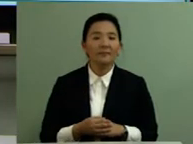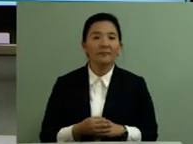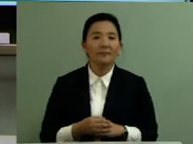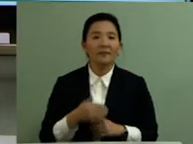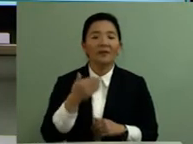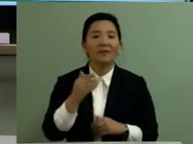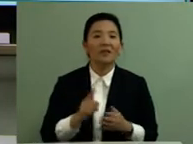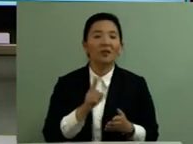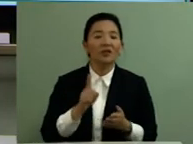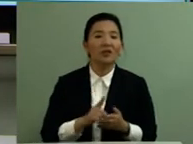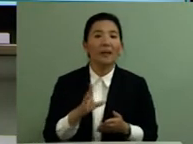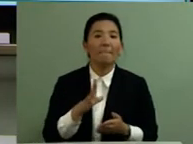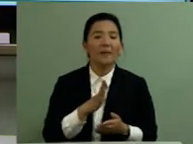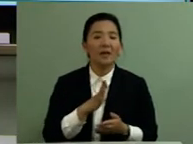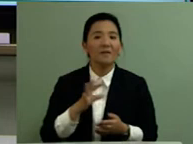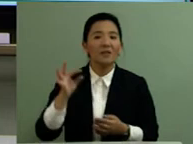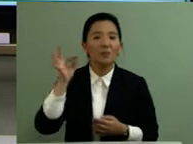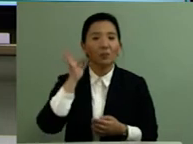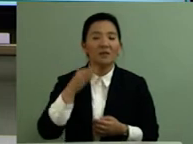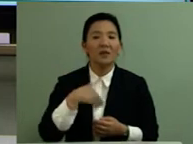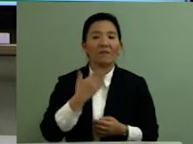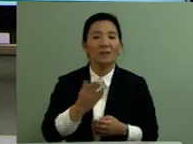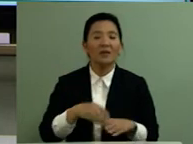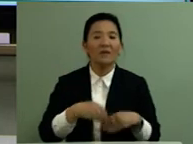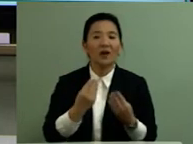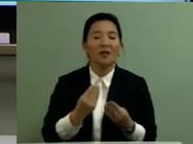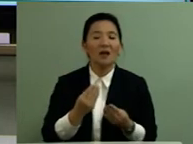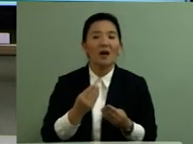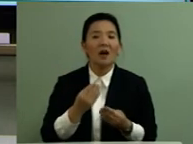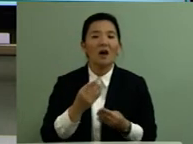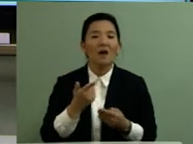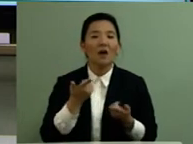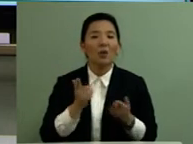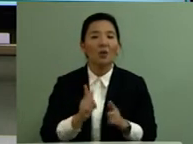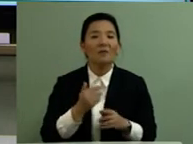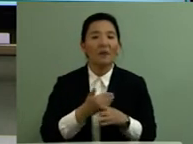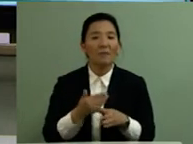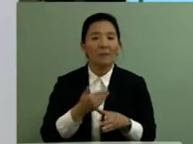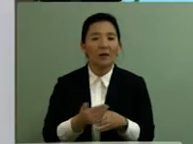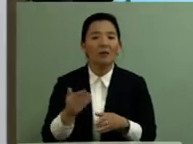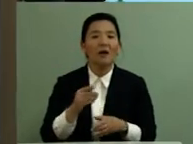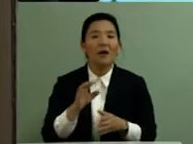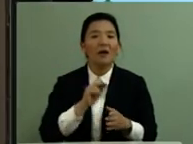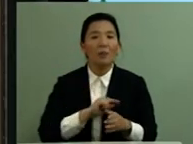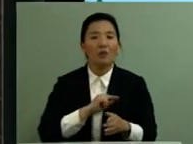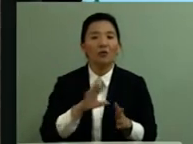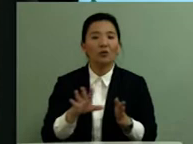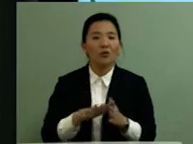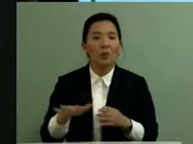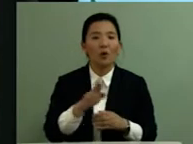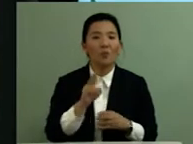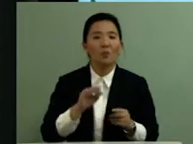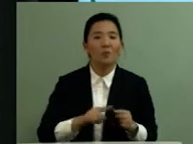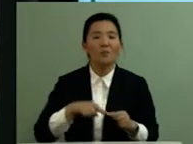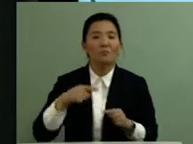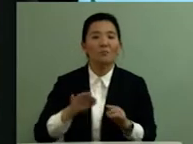вы должны были вспомнить, я вам давала шпаргалку, формулу работы электрического поля по перемещению заряда.